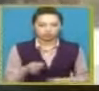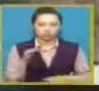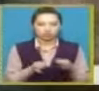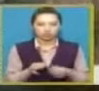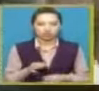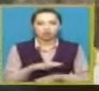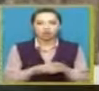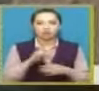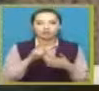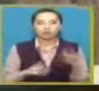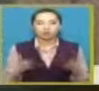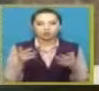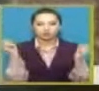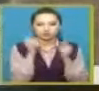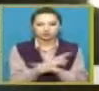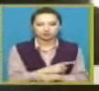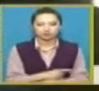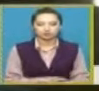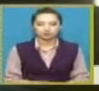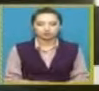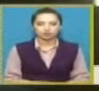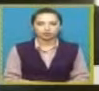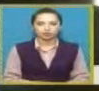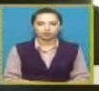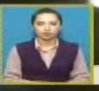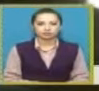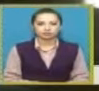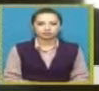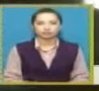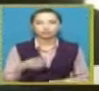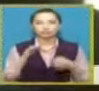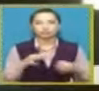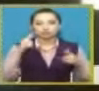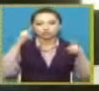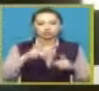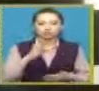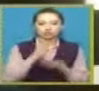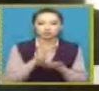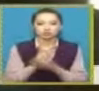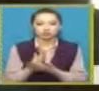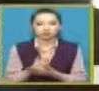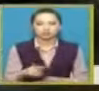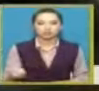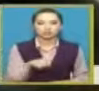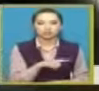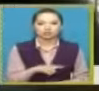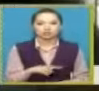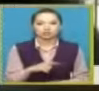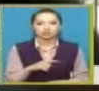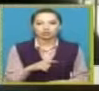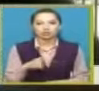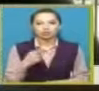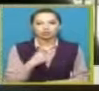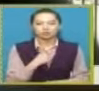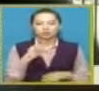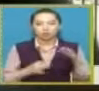сенімі қандай? Сараптап көрейік. Кейбір соттардың шешімдеріне келіспеймін. Дәл қазір менің ісім